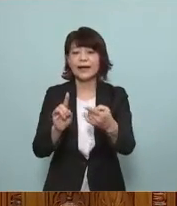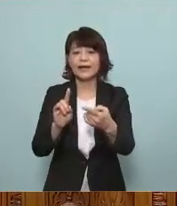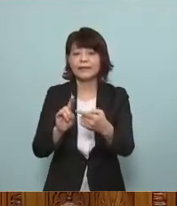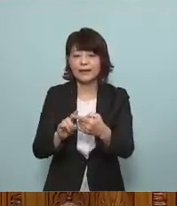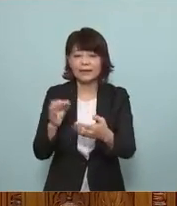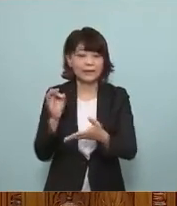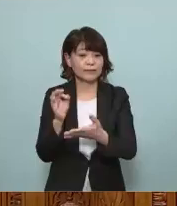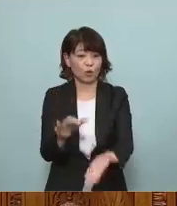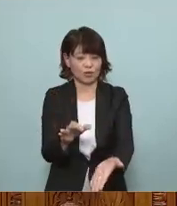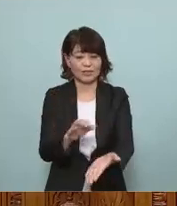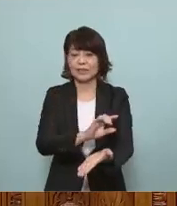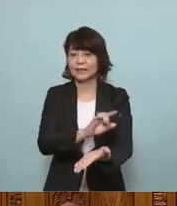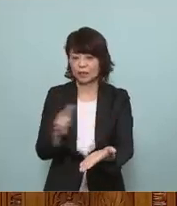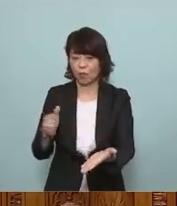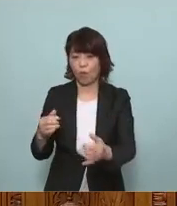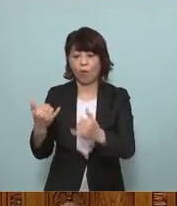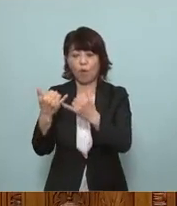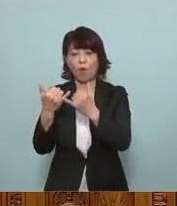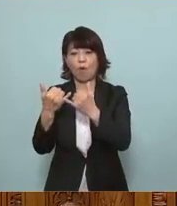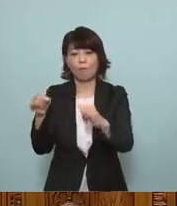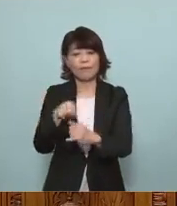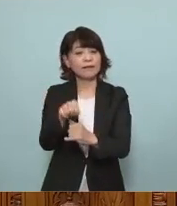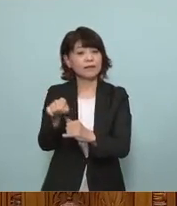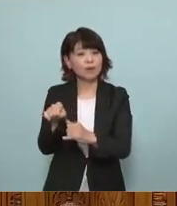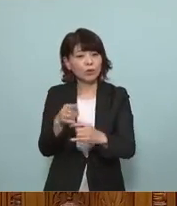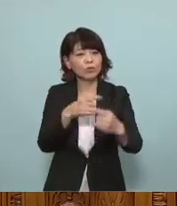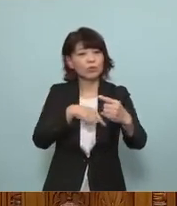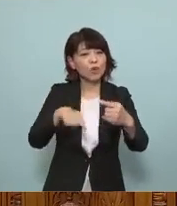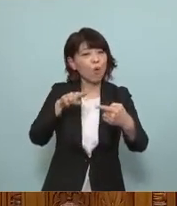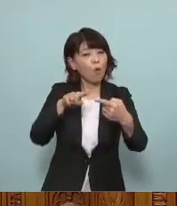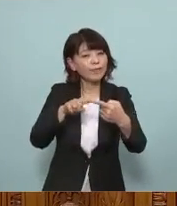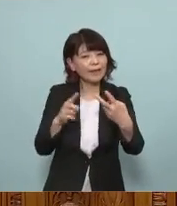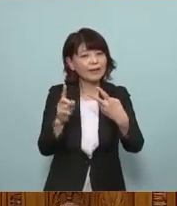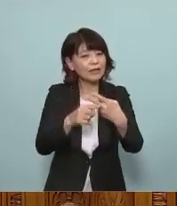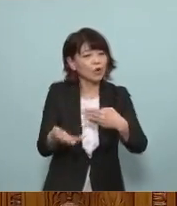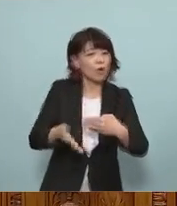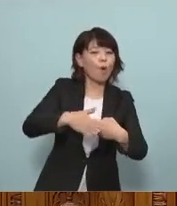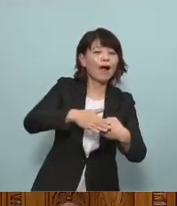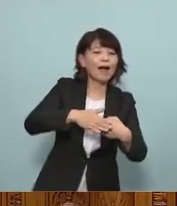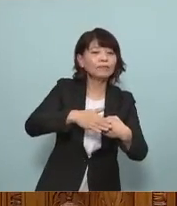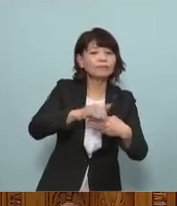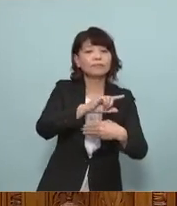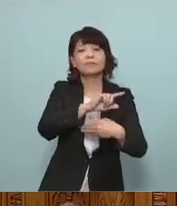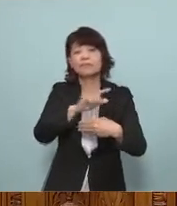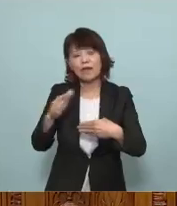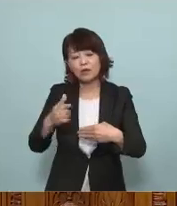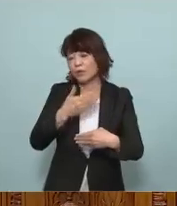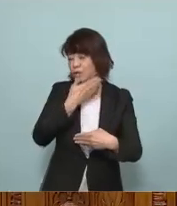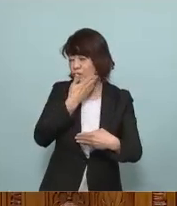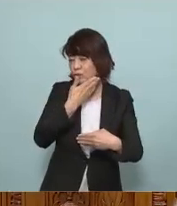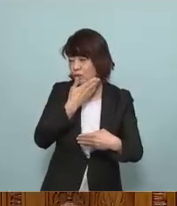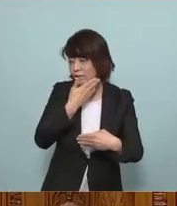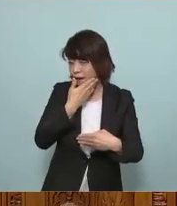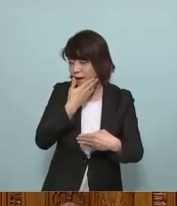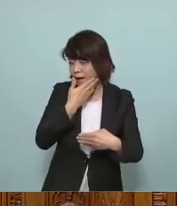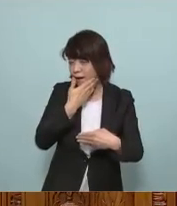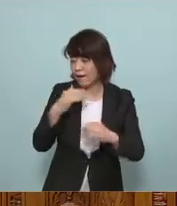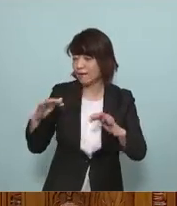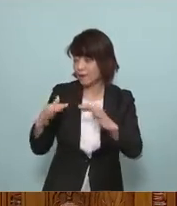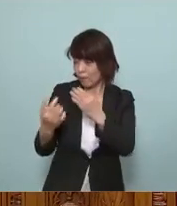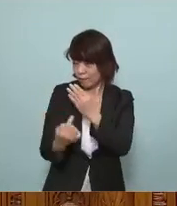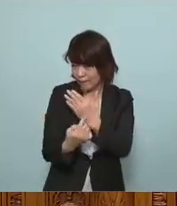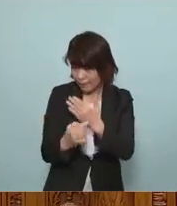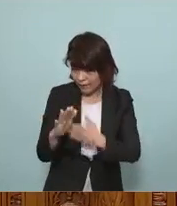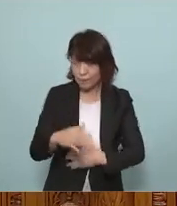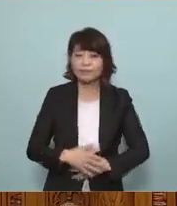投資など、民による公的機能の補完も重要な論点です。今